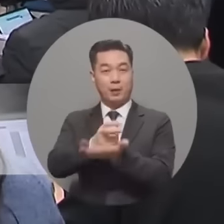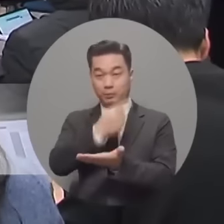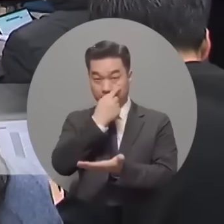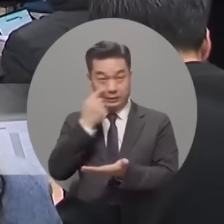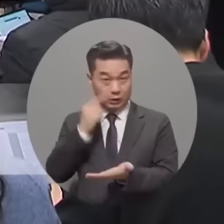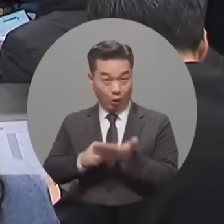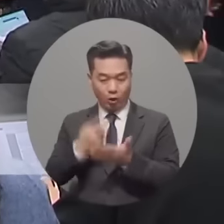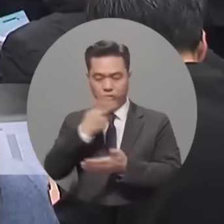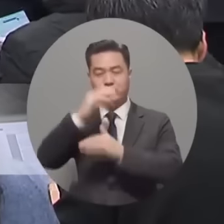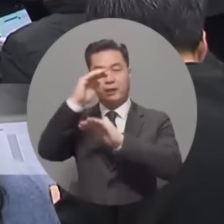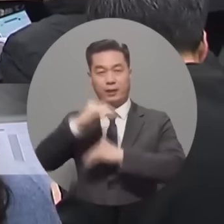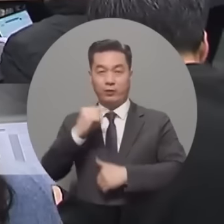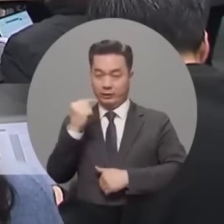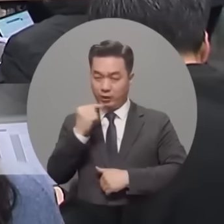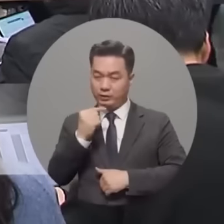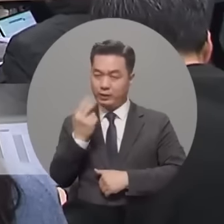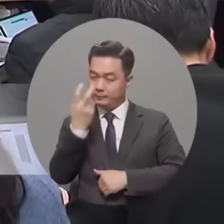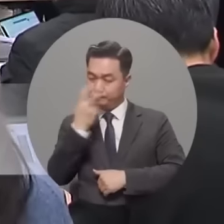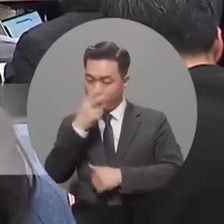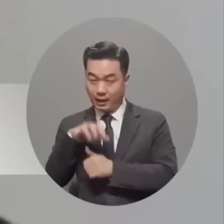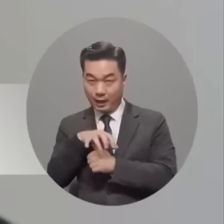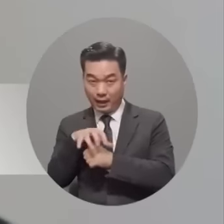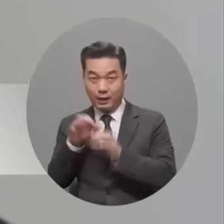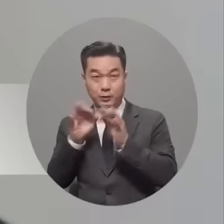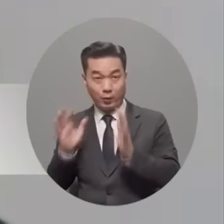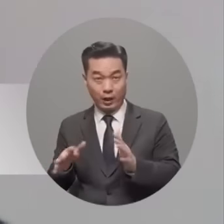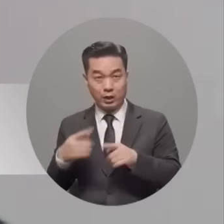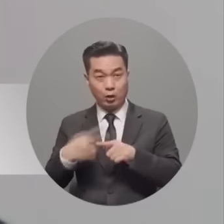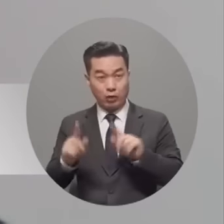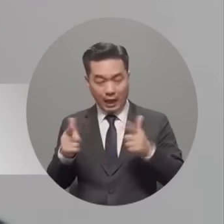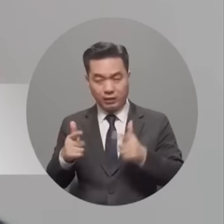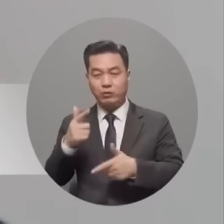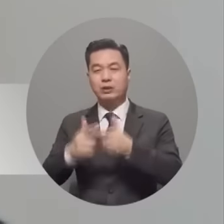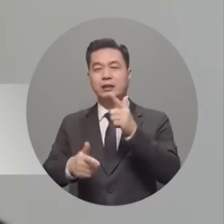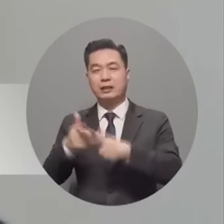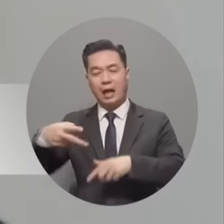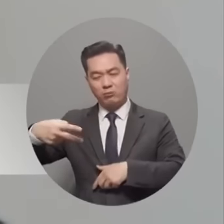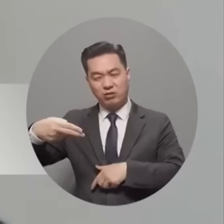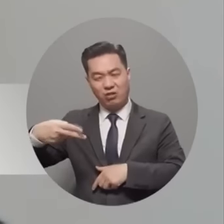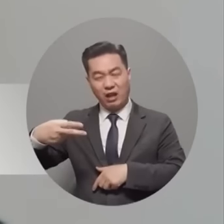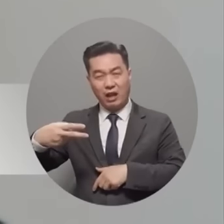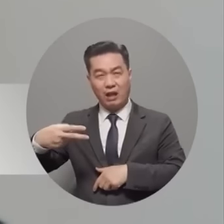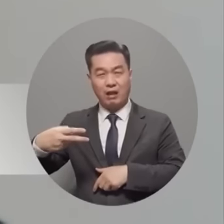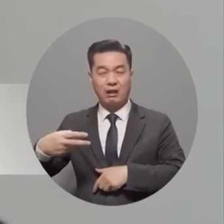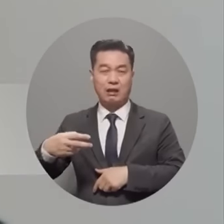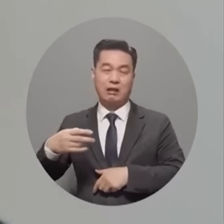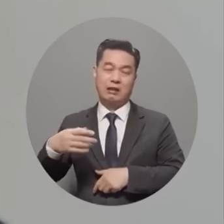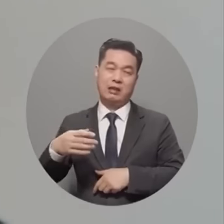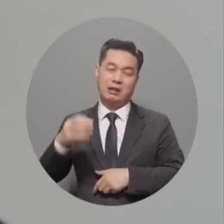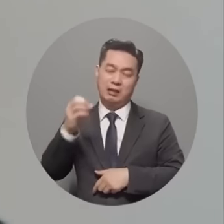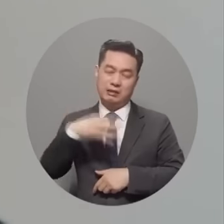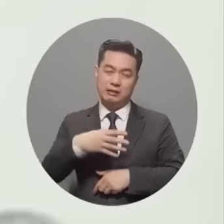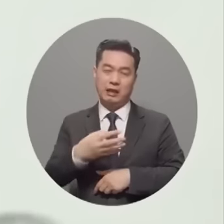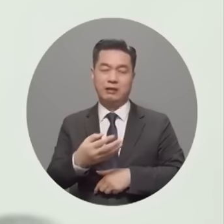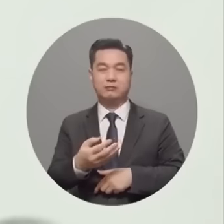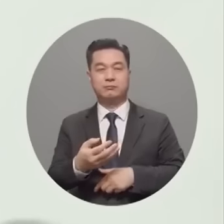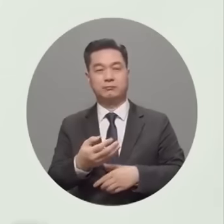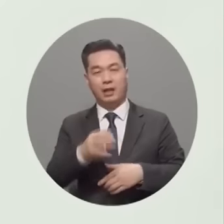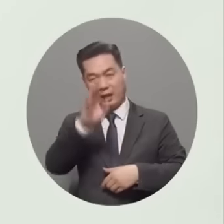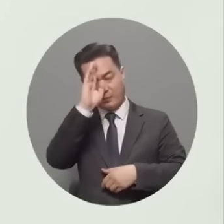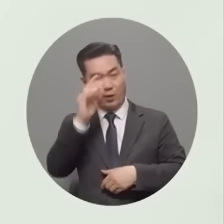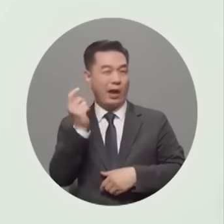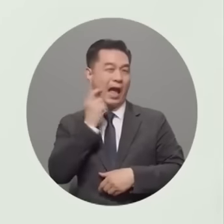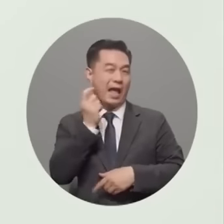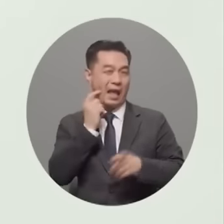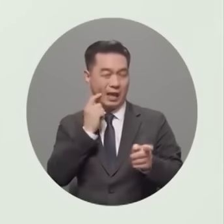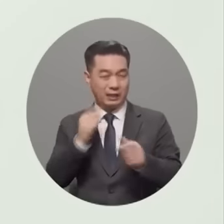수사 내용을 철저히 감싼 동안 흉기가 아닌 나무젓가락이다, 꾀병이다라는 등의 가짜뉴스와 유언비어는 퍼져나갔습니다.